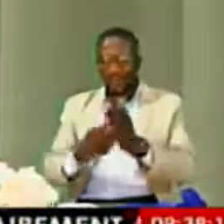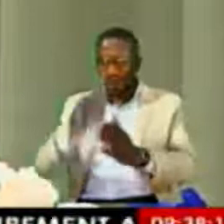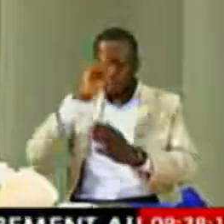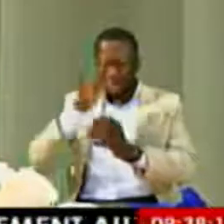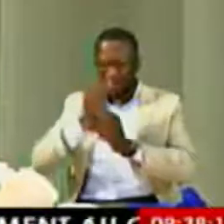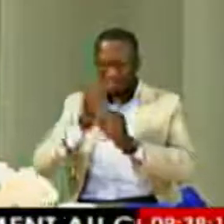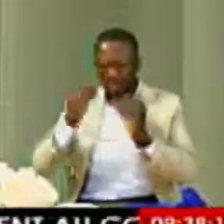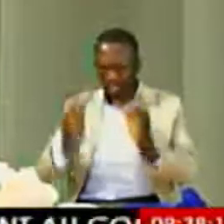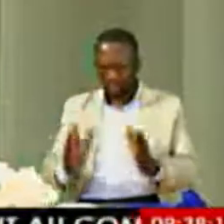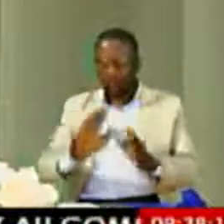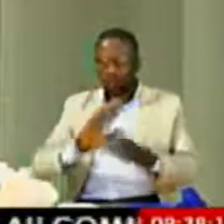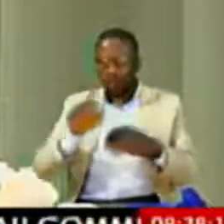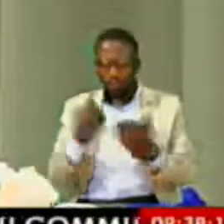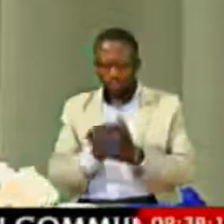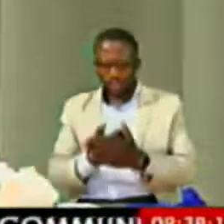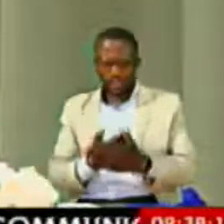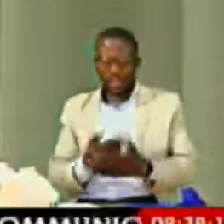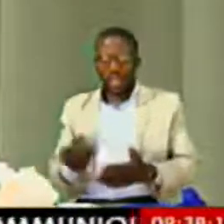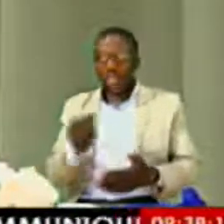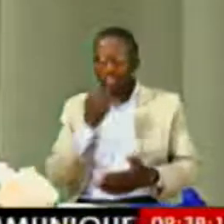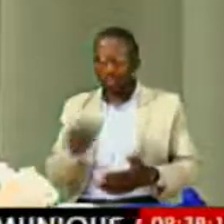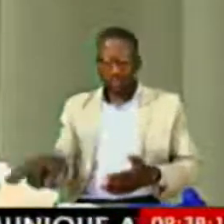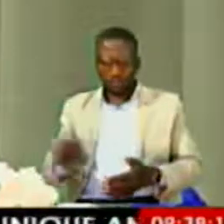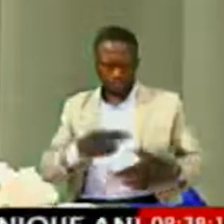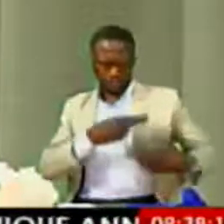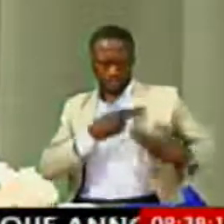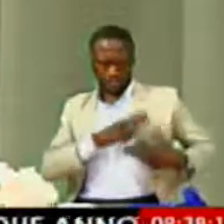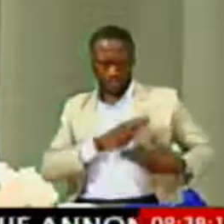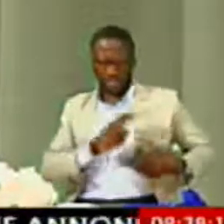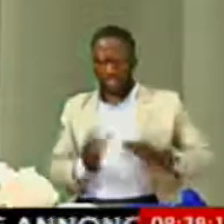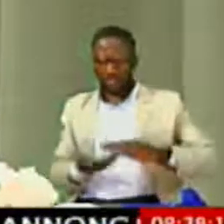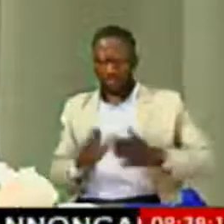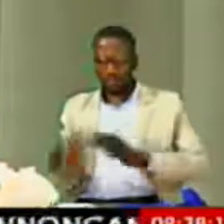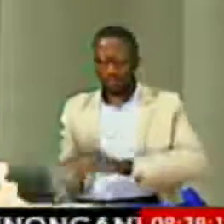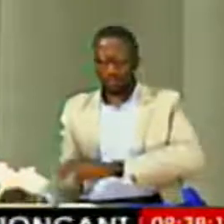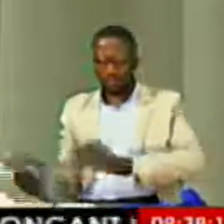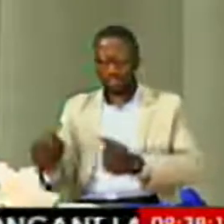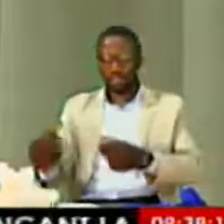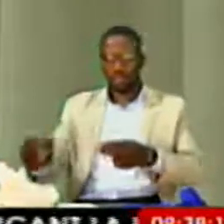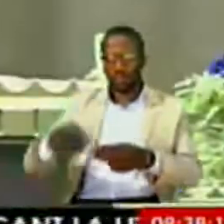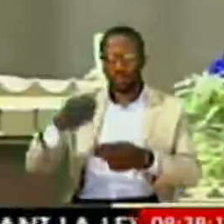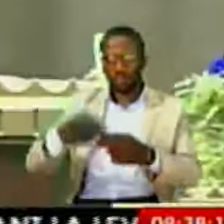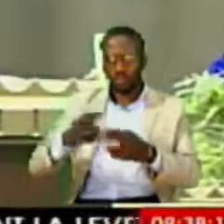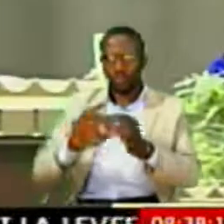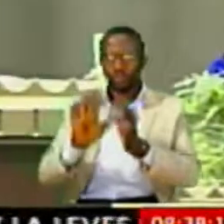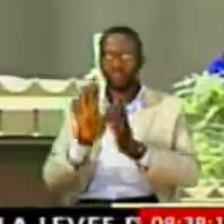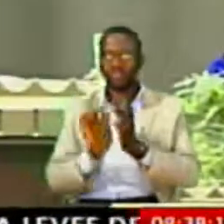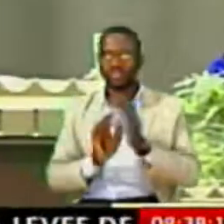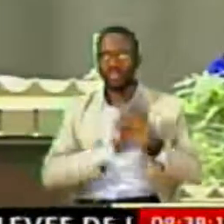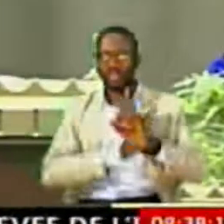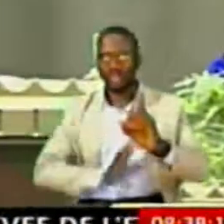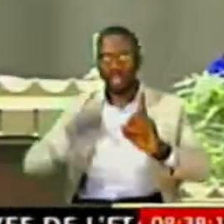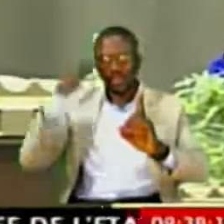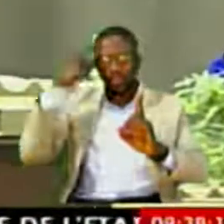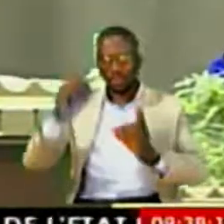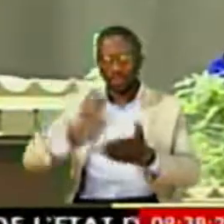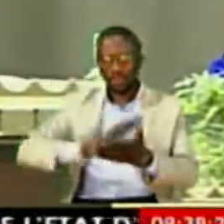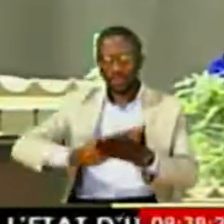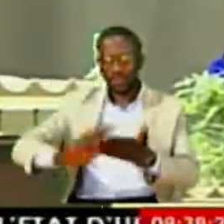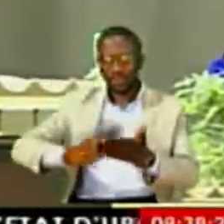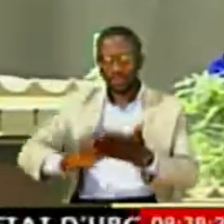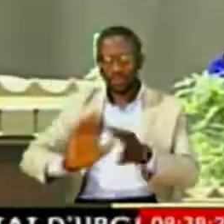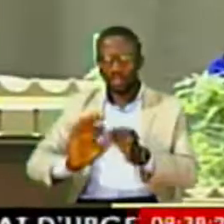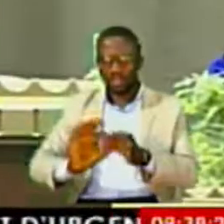repentez-vous et soyez baptisés au nom de Jésus-Christ pour la rémission de vos